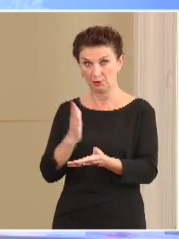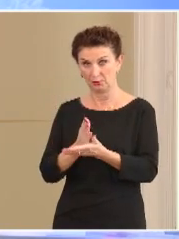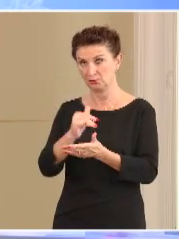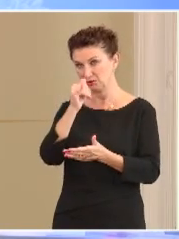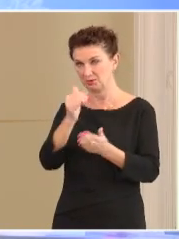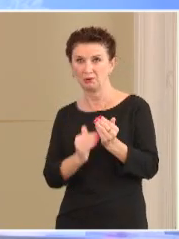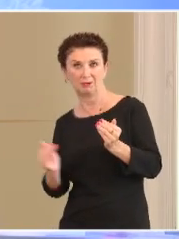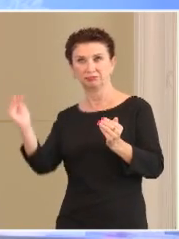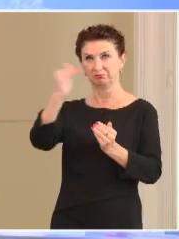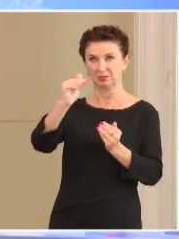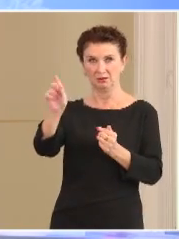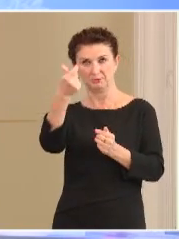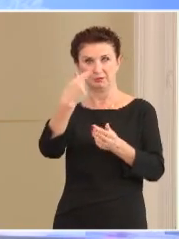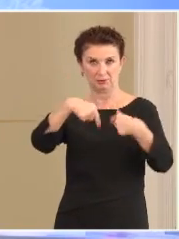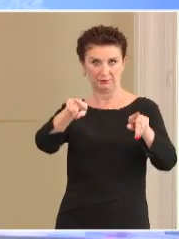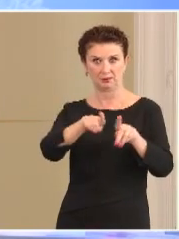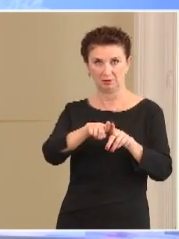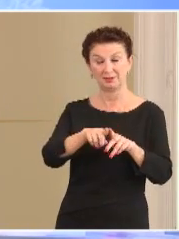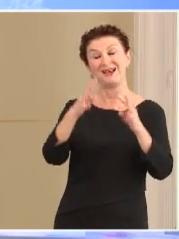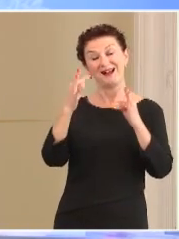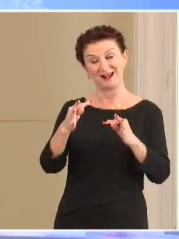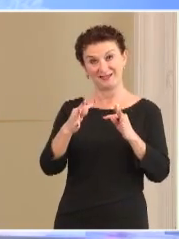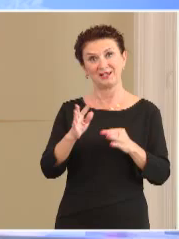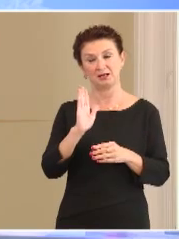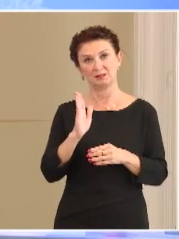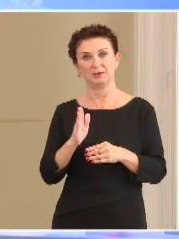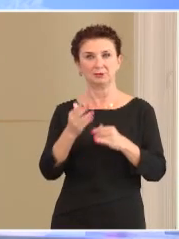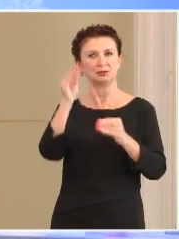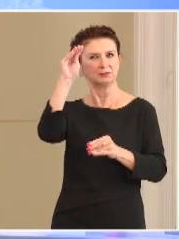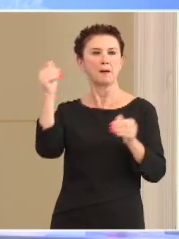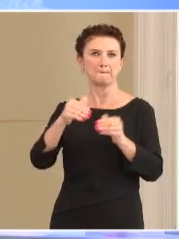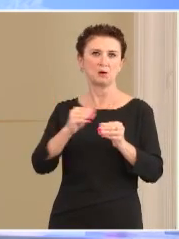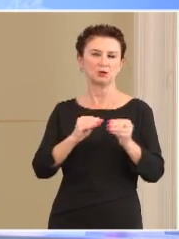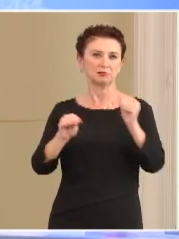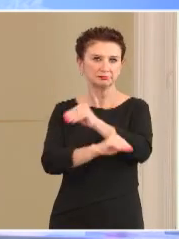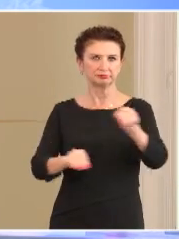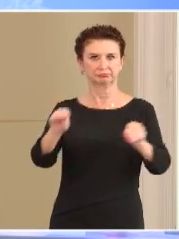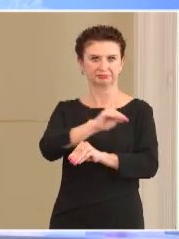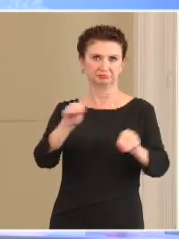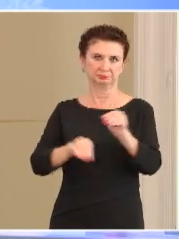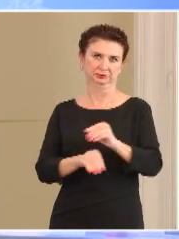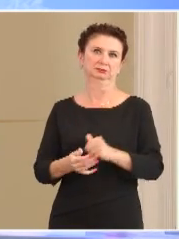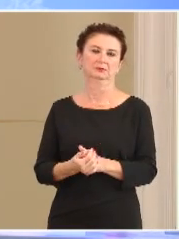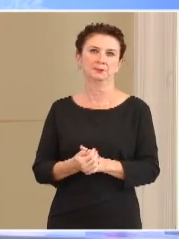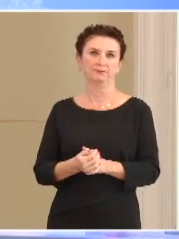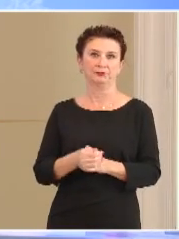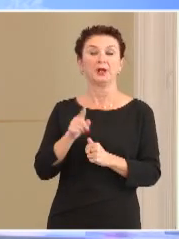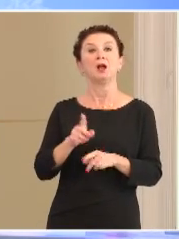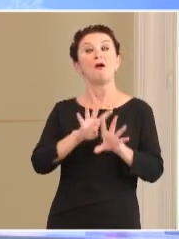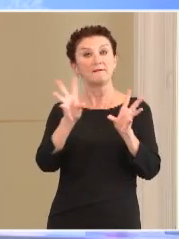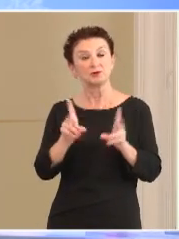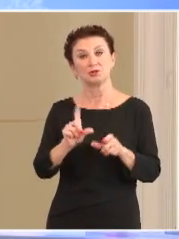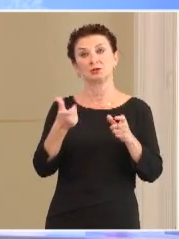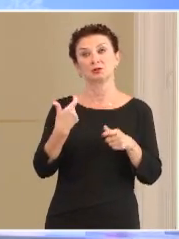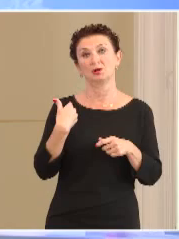powyższym te zadania będą szły pełną parą. Co więcej, wszystkie zadania, które dotychczas nie były przygotowane pod